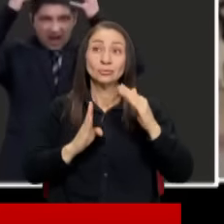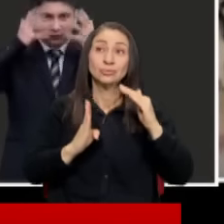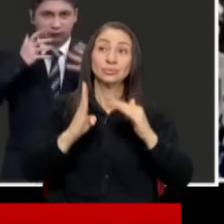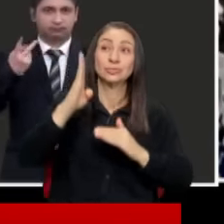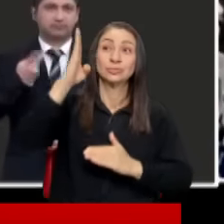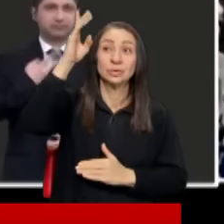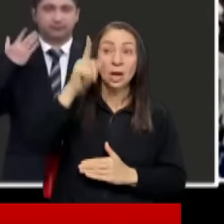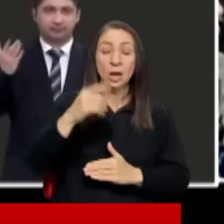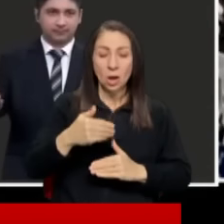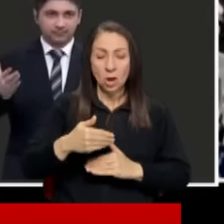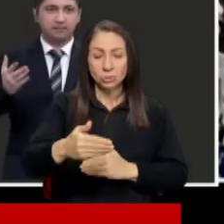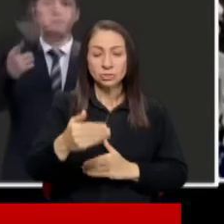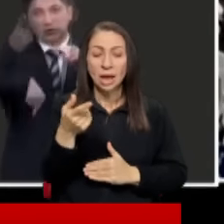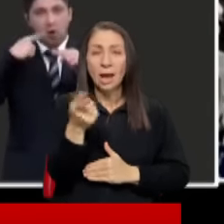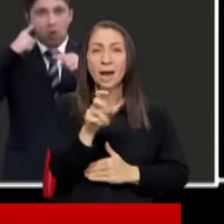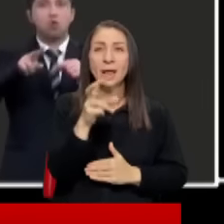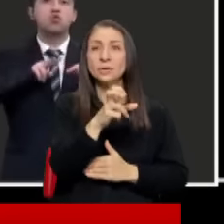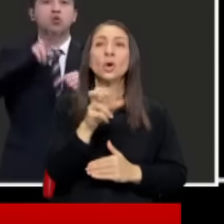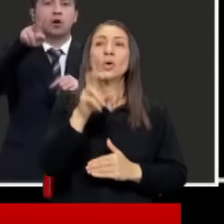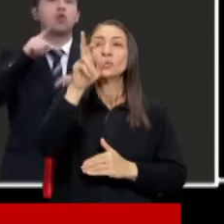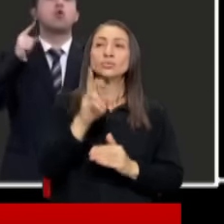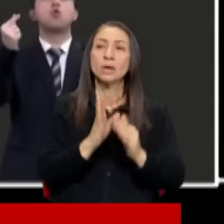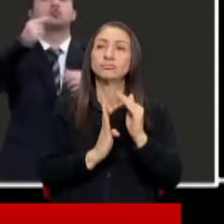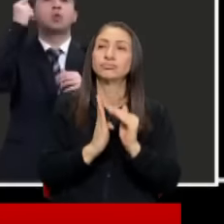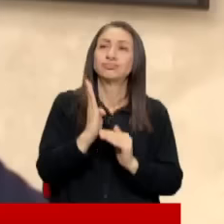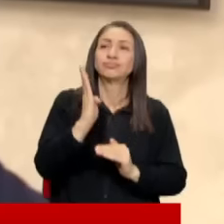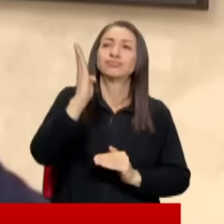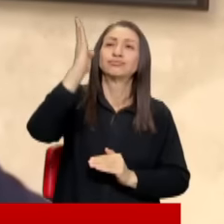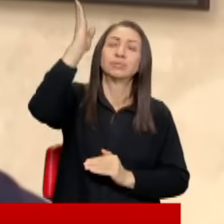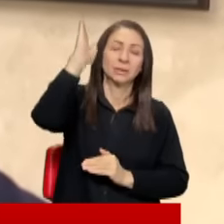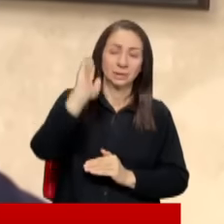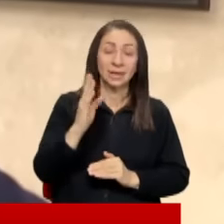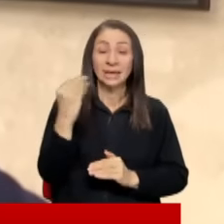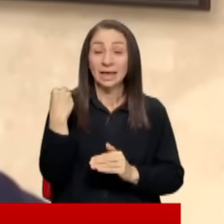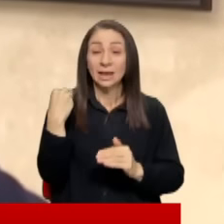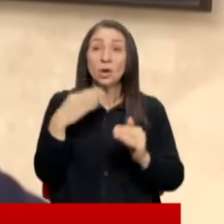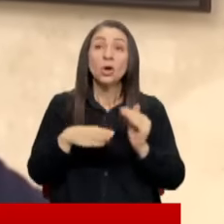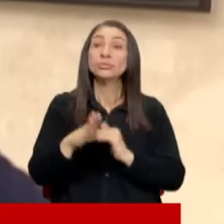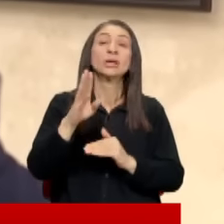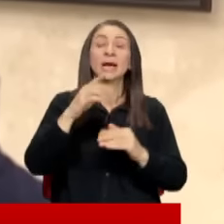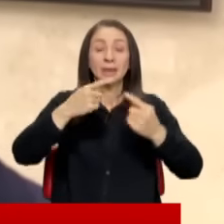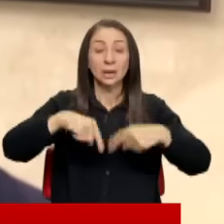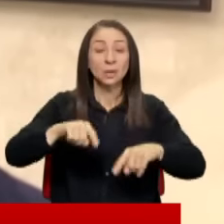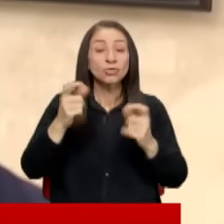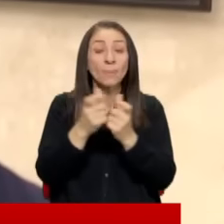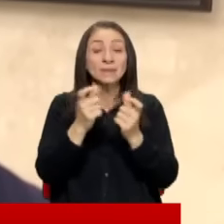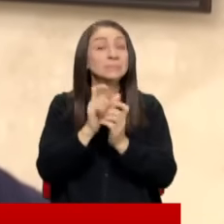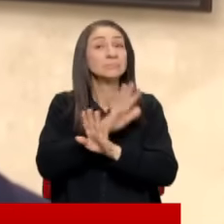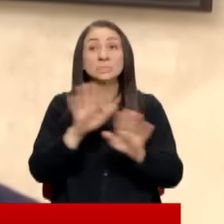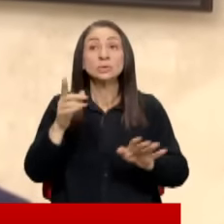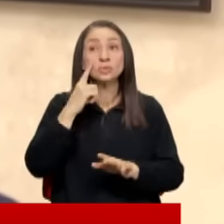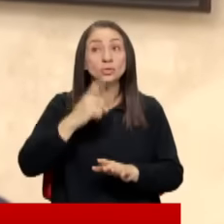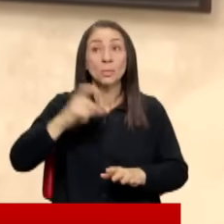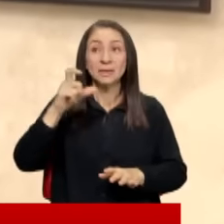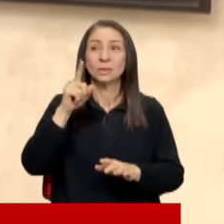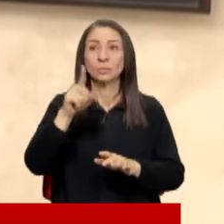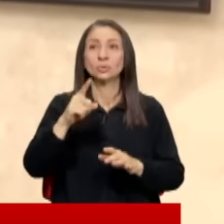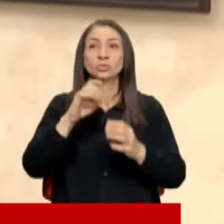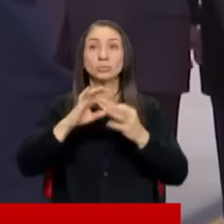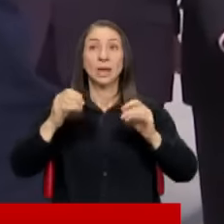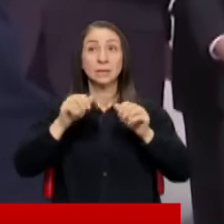astronotumuzu da önümüzdeki aylarda uzaya göndereceğiz. Yeni yolculuğu kabine toplantısının ardından Cumhurbaşkanı bu